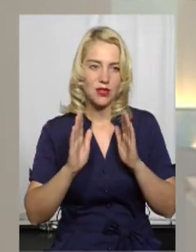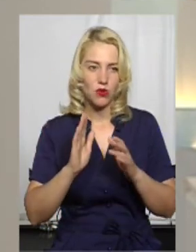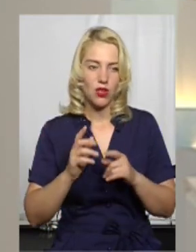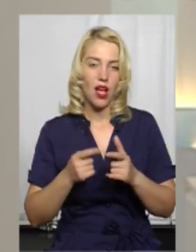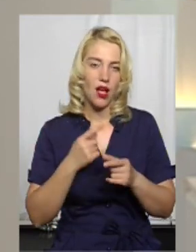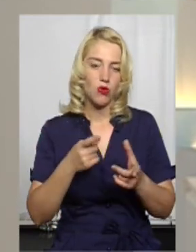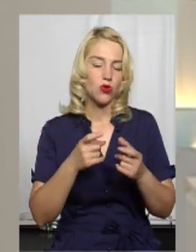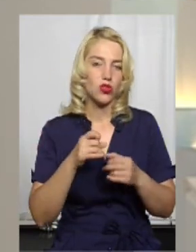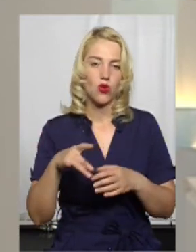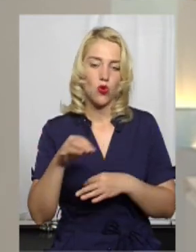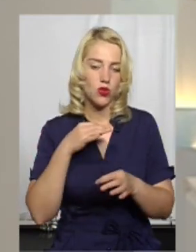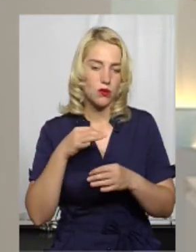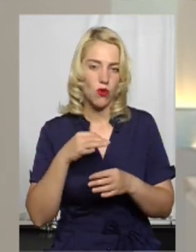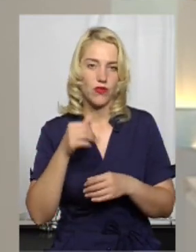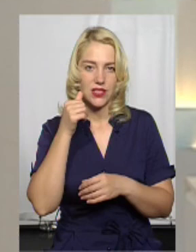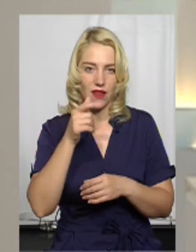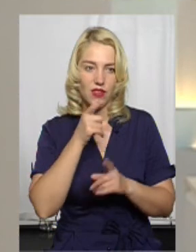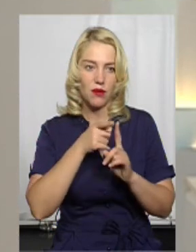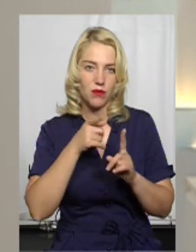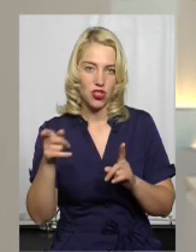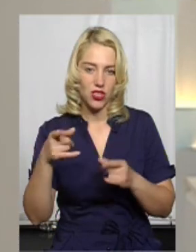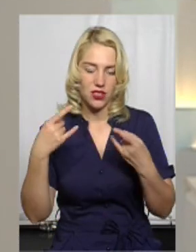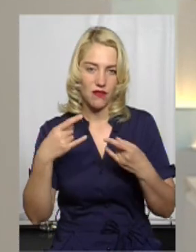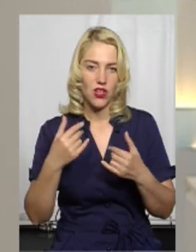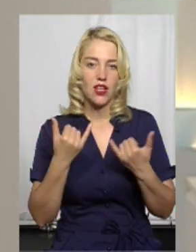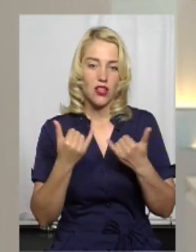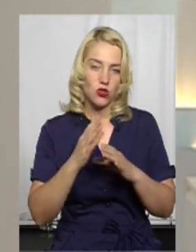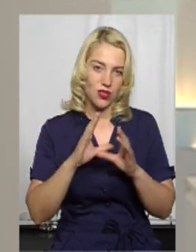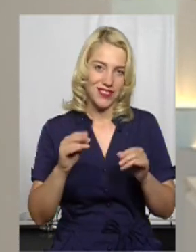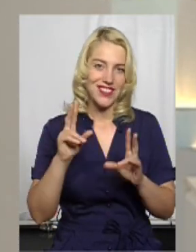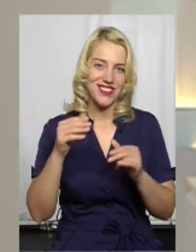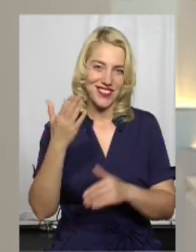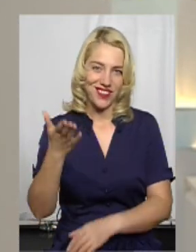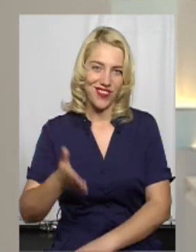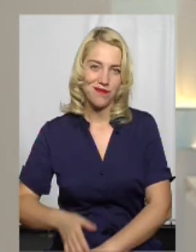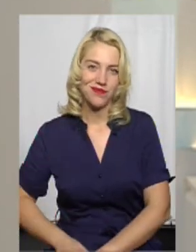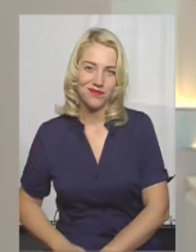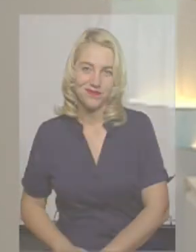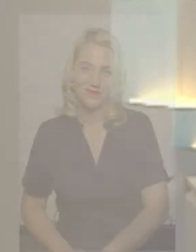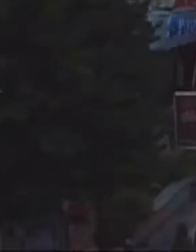Або долучатися до розмови безпосередньо завтра під час ефіру. На сьогодні все. Нехай щастить.